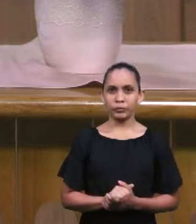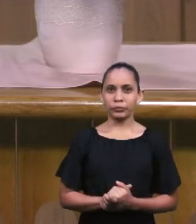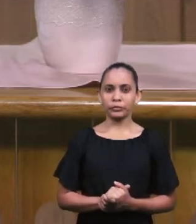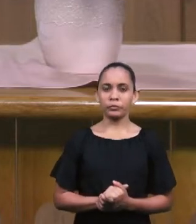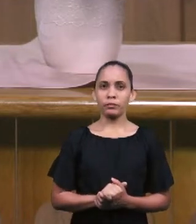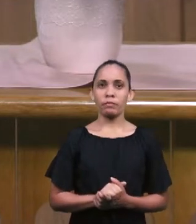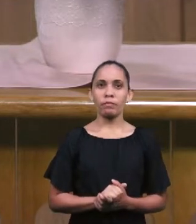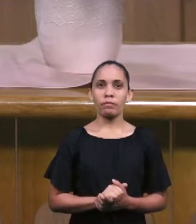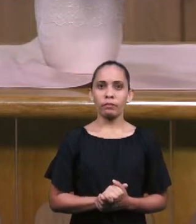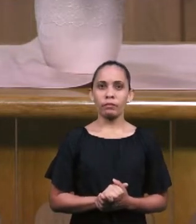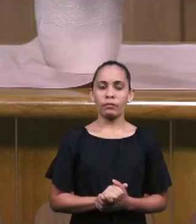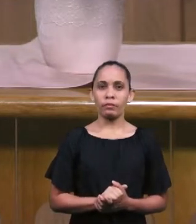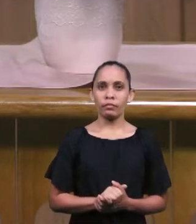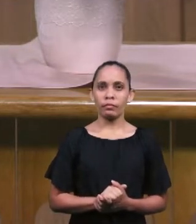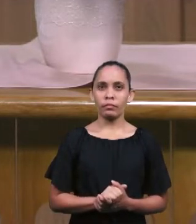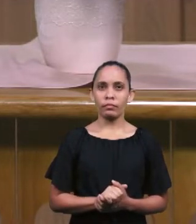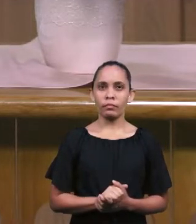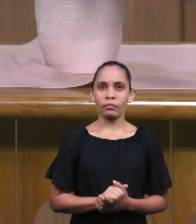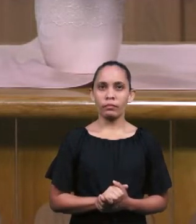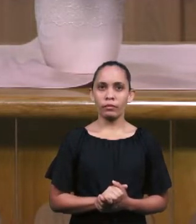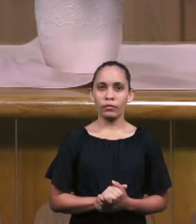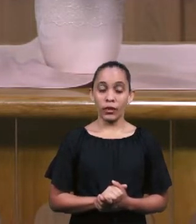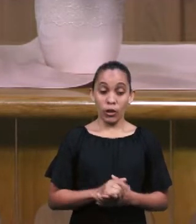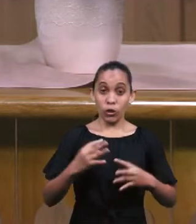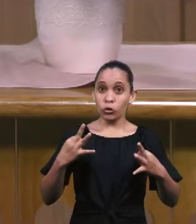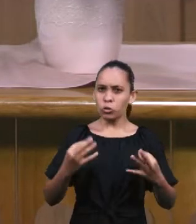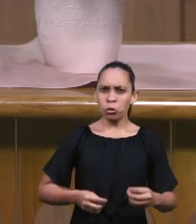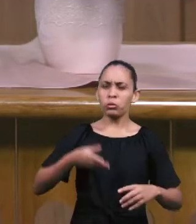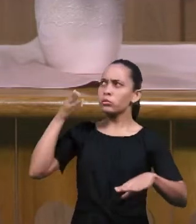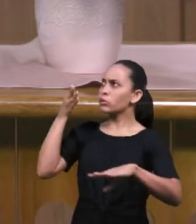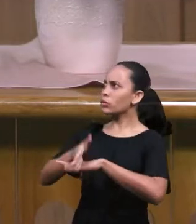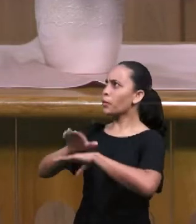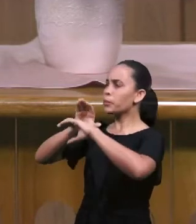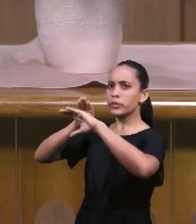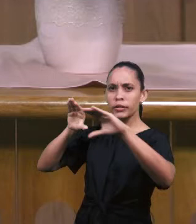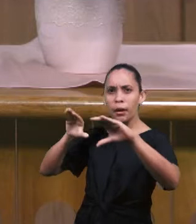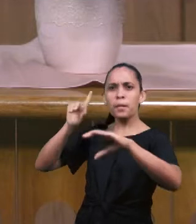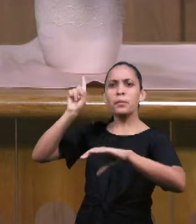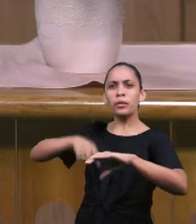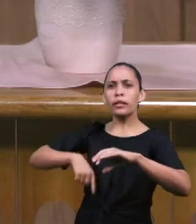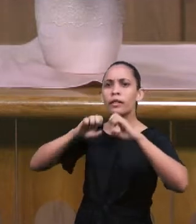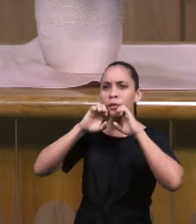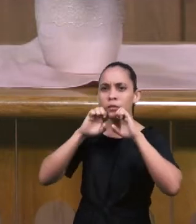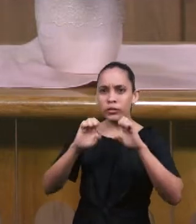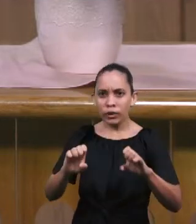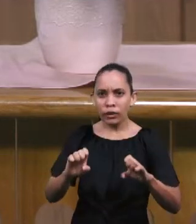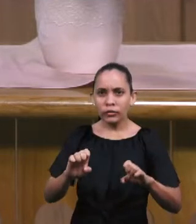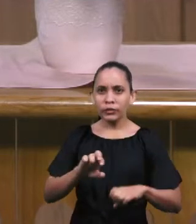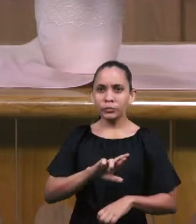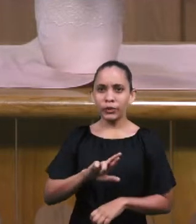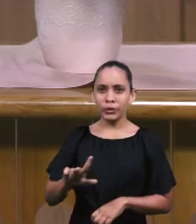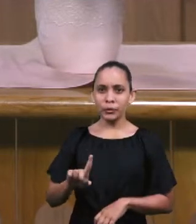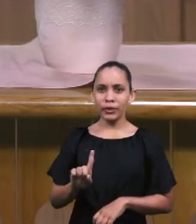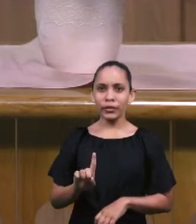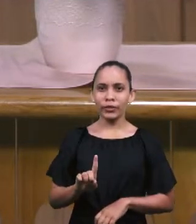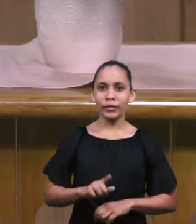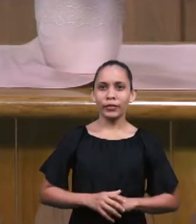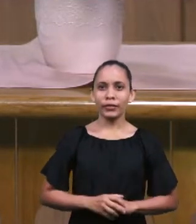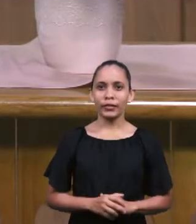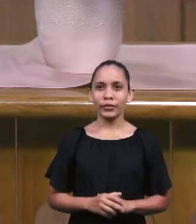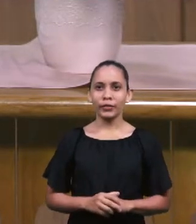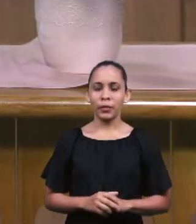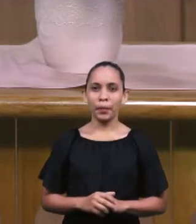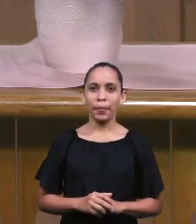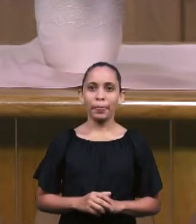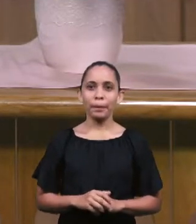pas allé au ciel. Ceux qui sont restés ici, on va tous au ciel. Ceux qui sont évangéliques, cela n'existe pas. Ce qui existe,